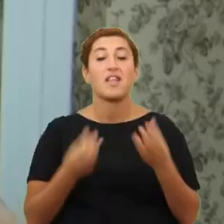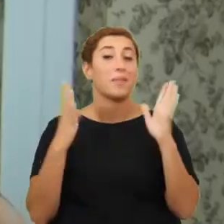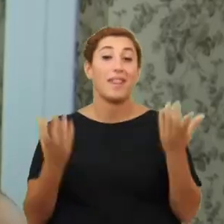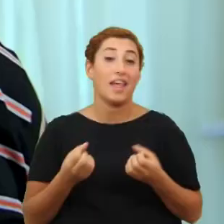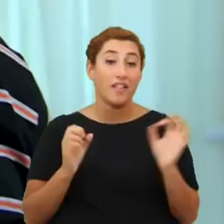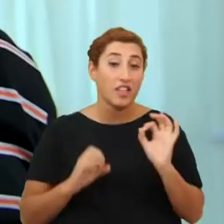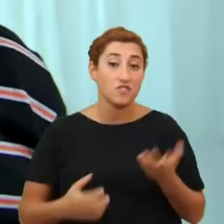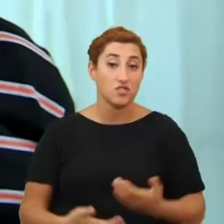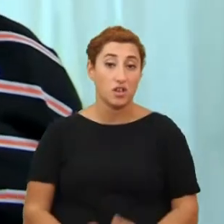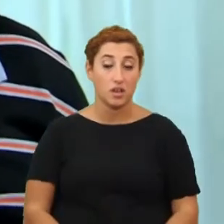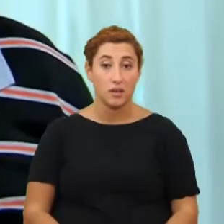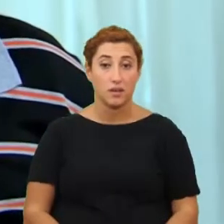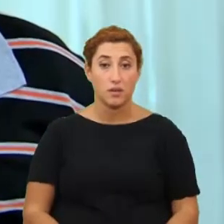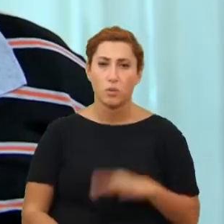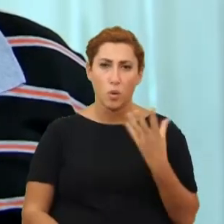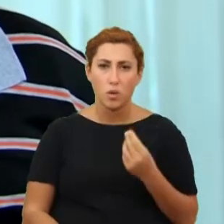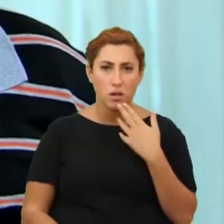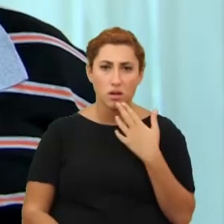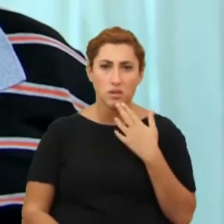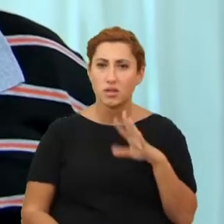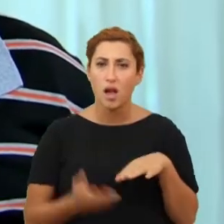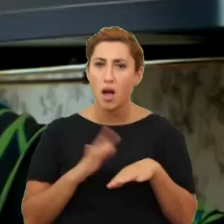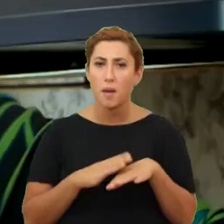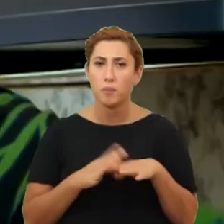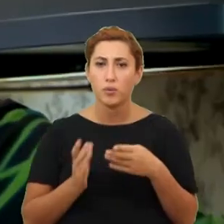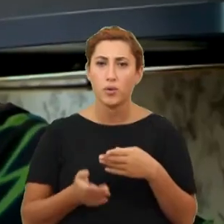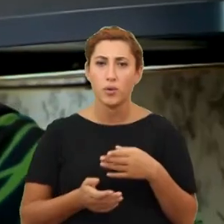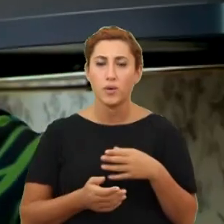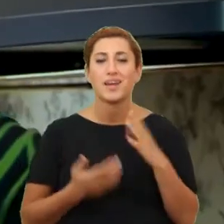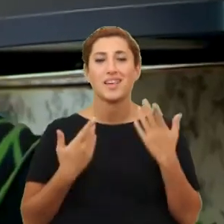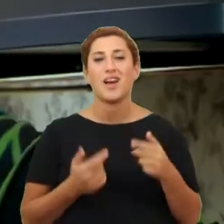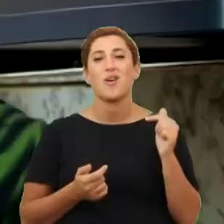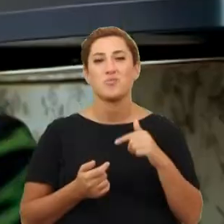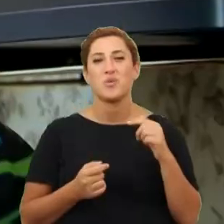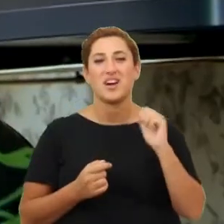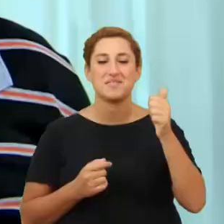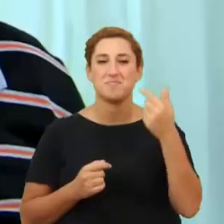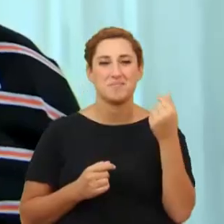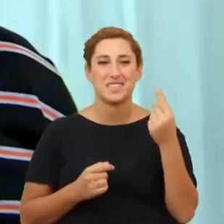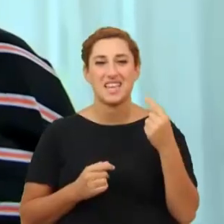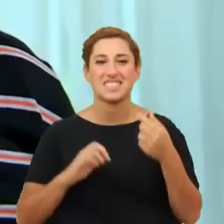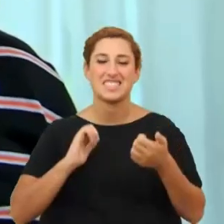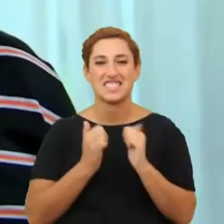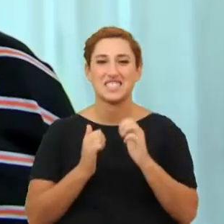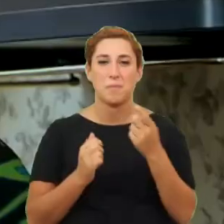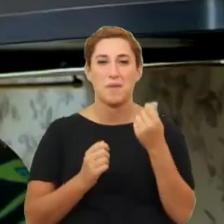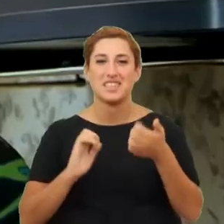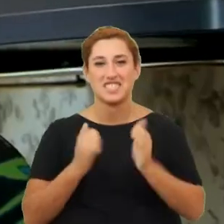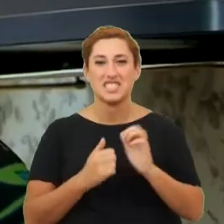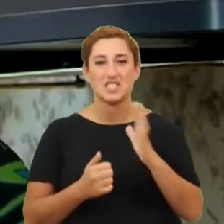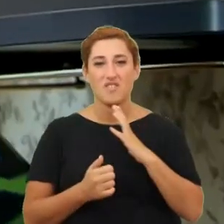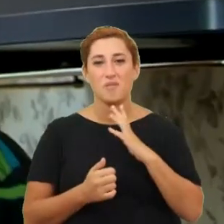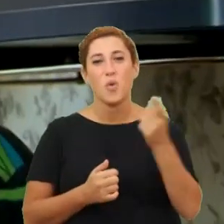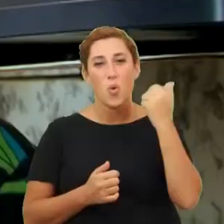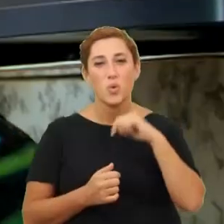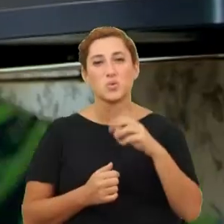yetecek? Ne oluyor kız? Ne yapayım? Ya bu aralar biraz eli darda yani. Sıkışmış